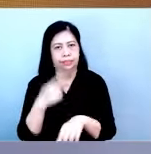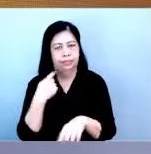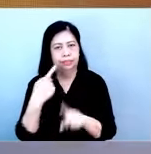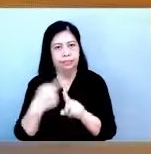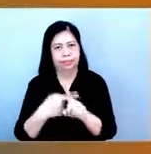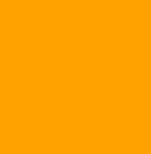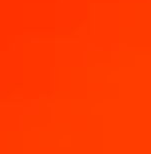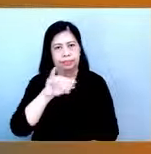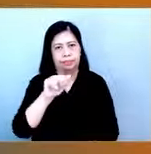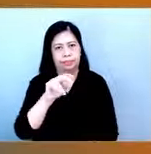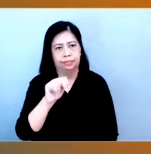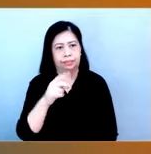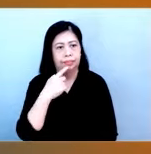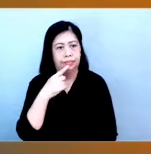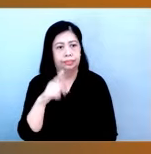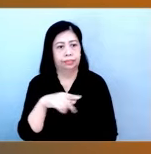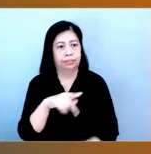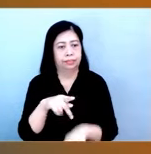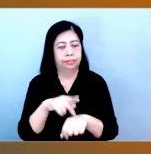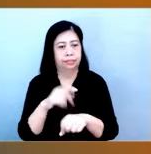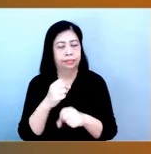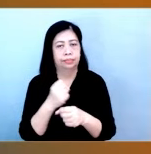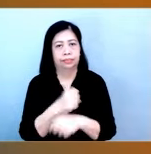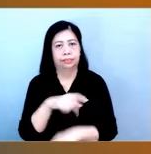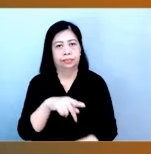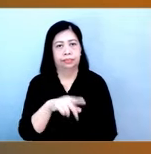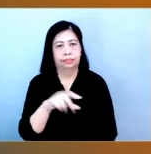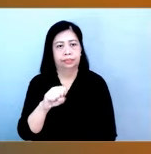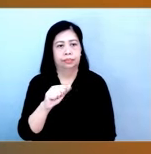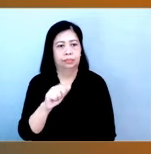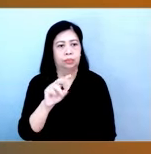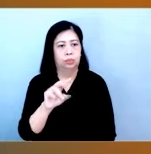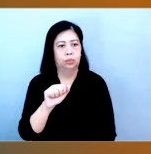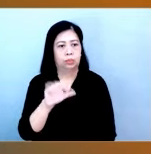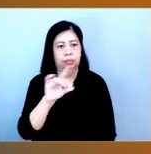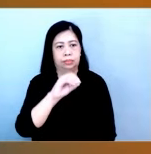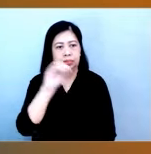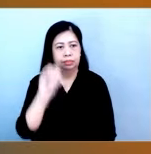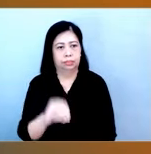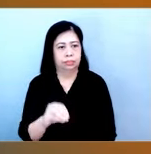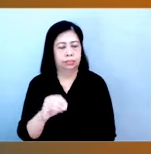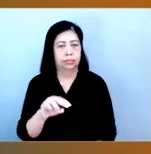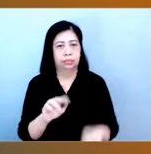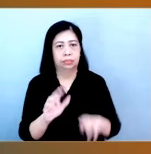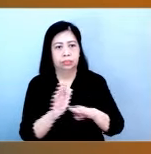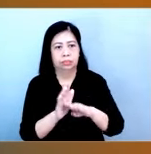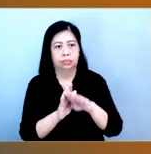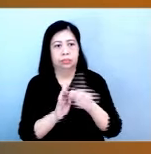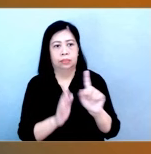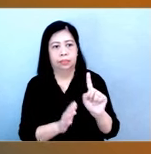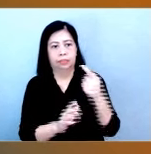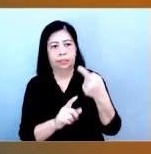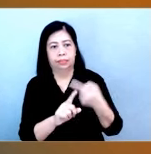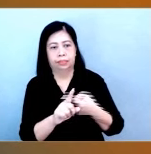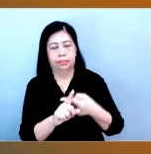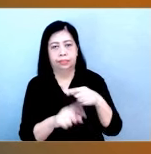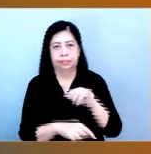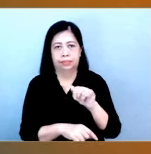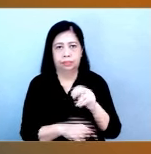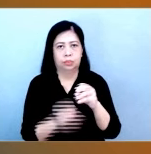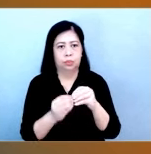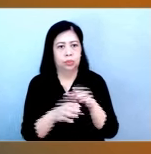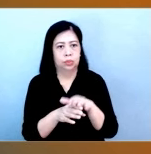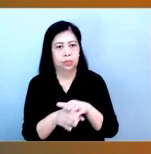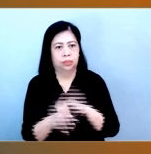Enero. Sa datos ng Philippine Statistics Authority, 2.8% ang inflation sa unang buwan ng taon. Mas mabagal kumpara